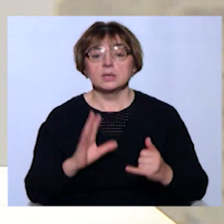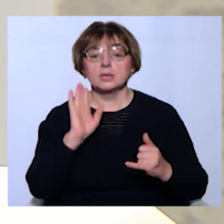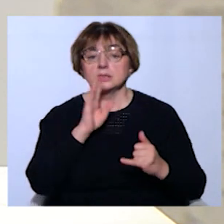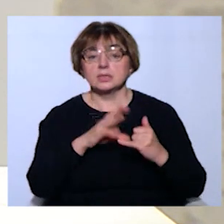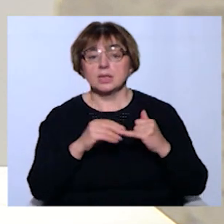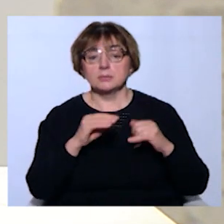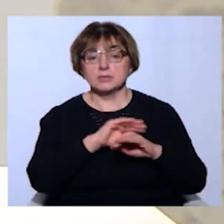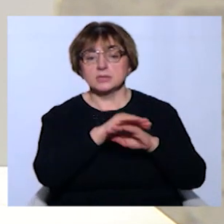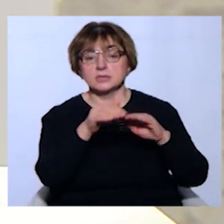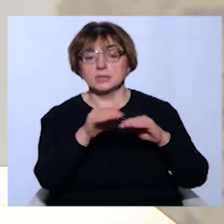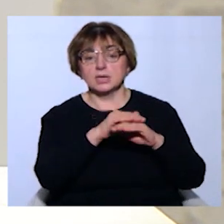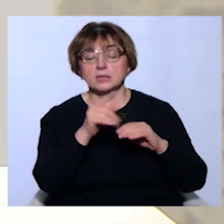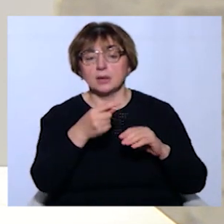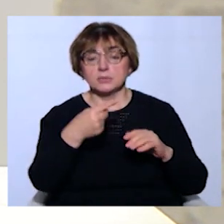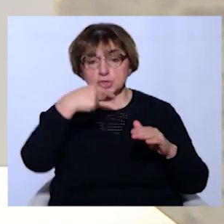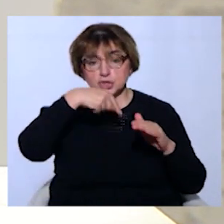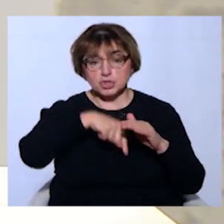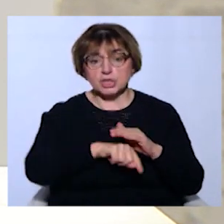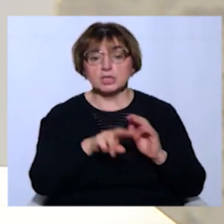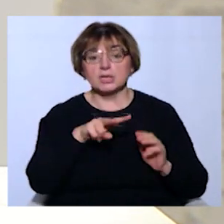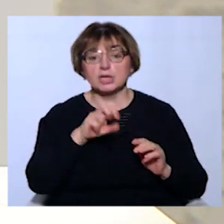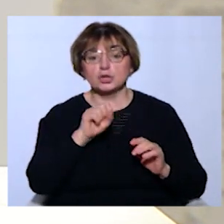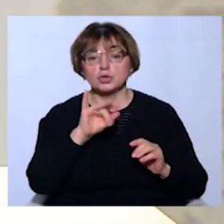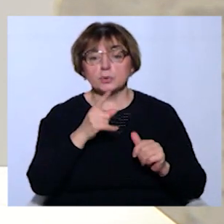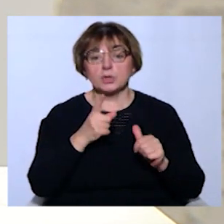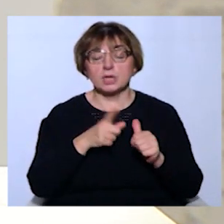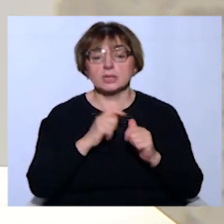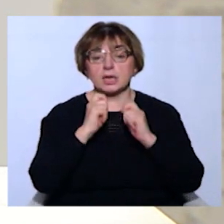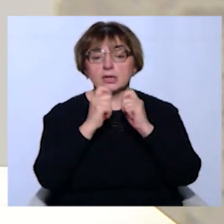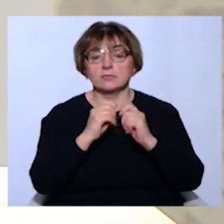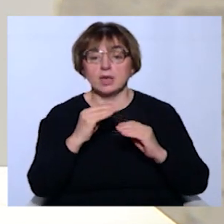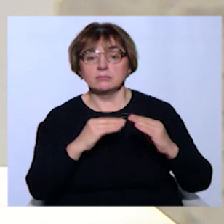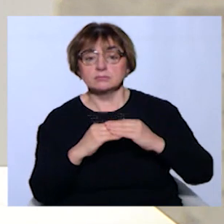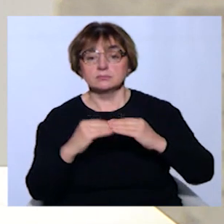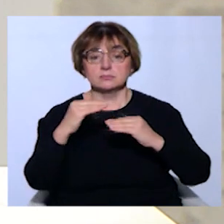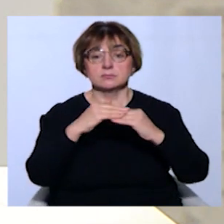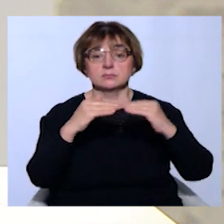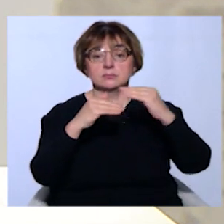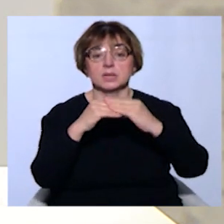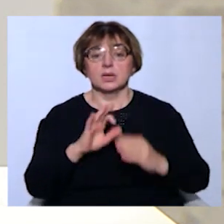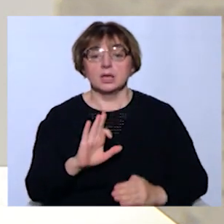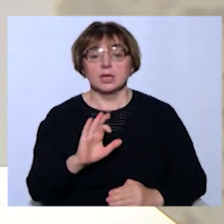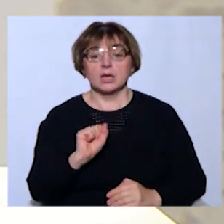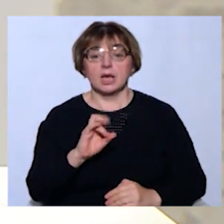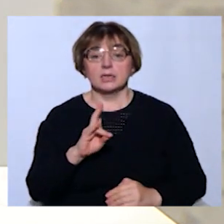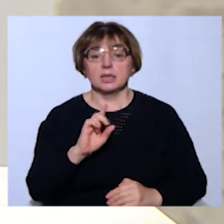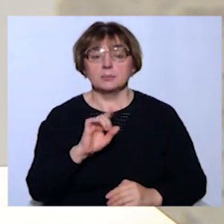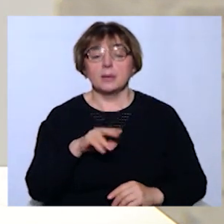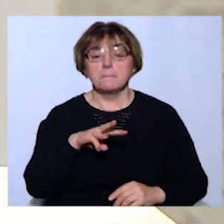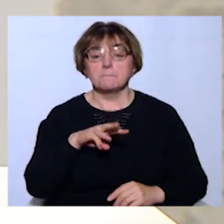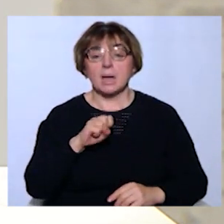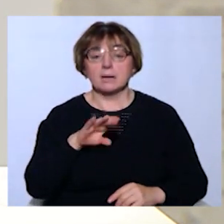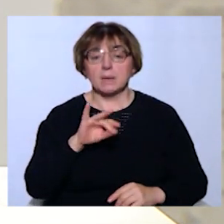დედამიწის ქერქში და მის ლითოსფეროში, ეწოდება ქანები. ქანებია მარმარილო,